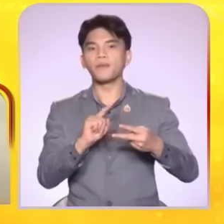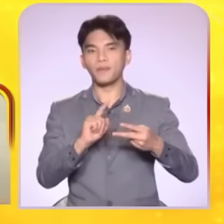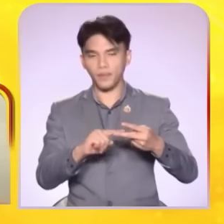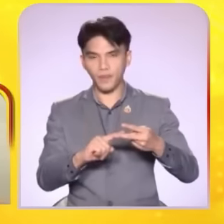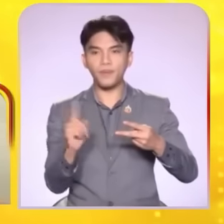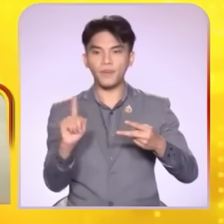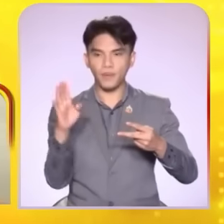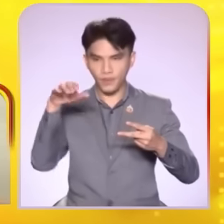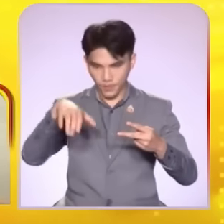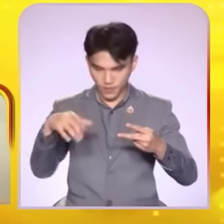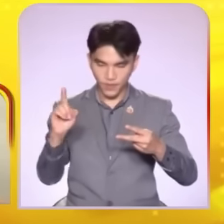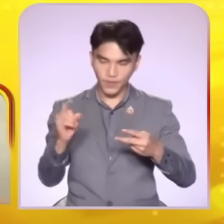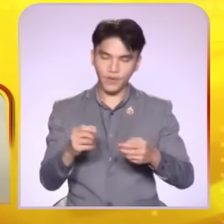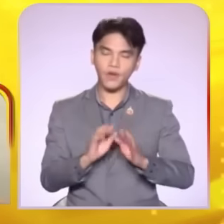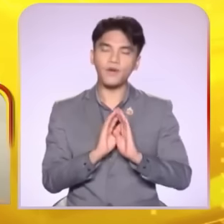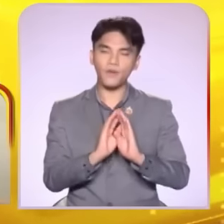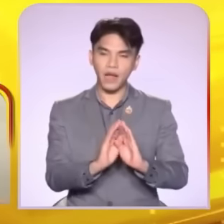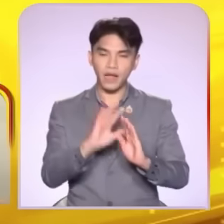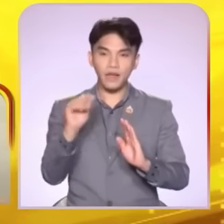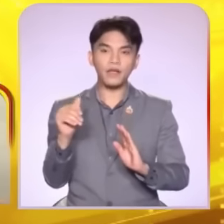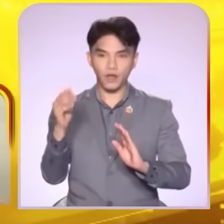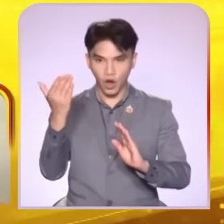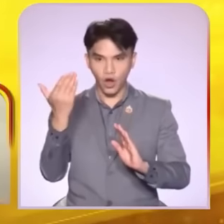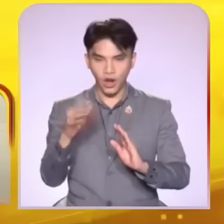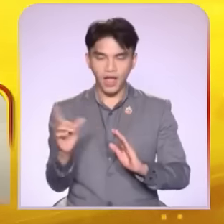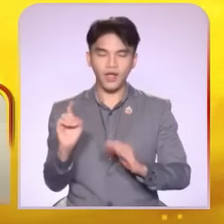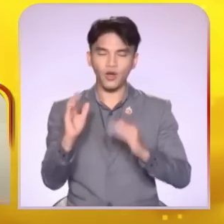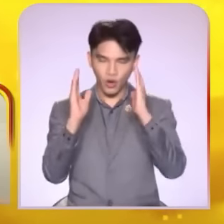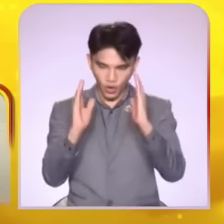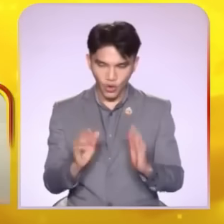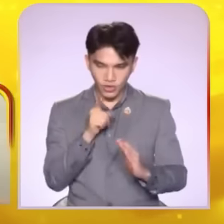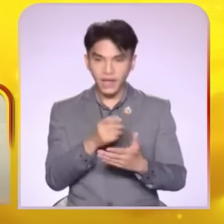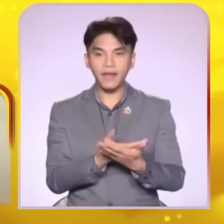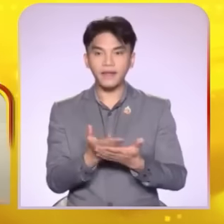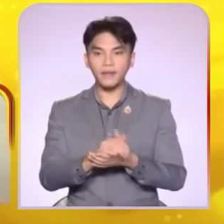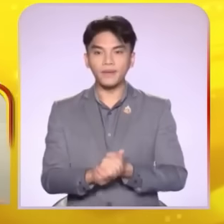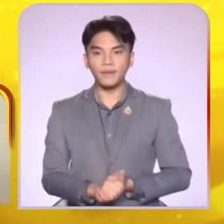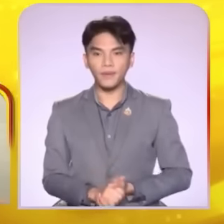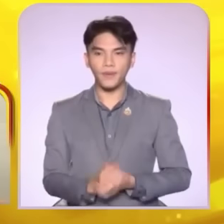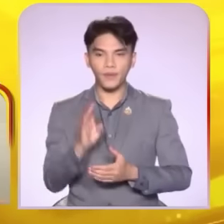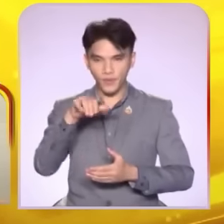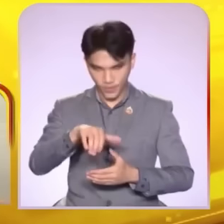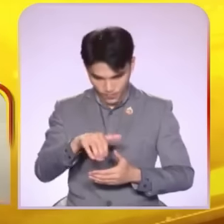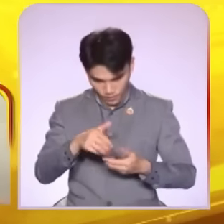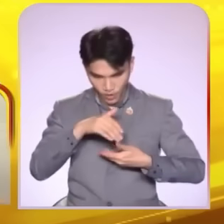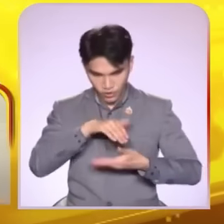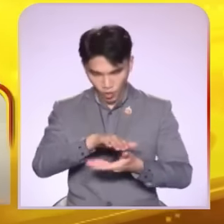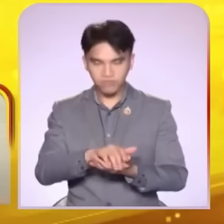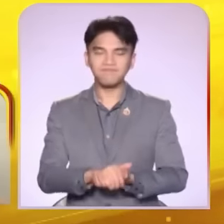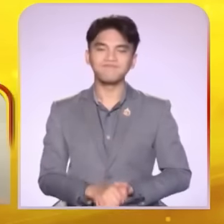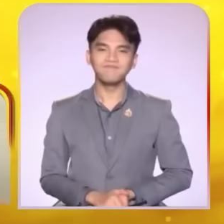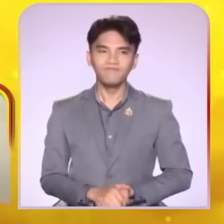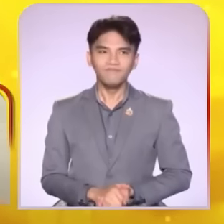จะบอกให้บริษัทเนี่ยนะคะคือฝากเอาไว้ที่บริษัทแล้วเวลาที่มีคนสั่งเข้ามาเนี่ยก็ให้บริษัทนี่แหละเป็นคนส่งไปน